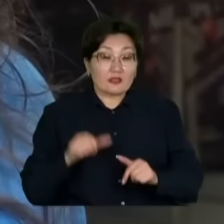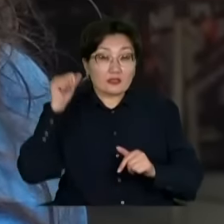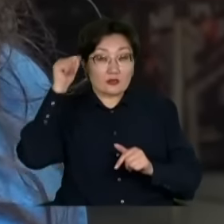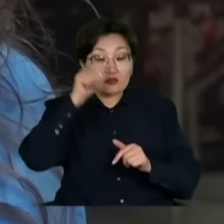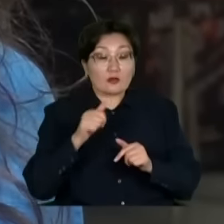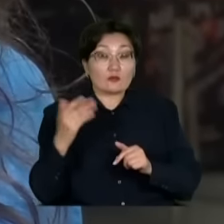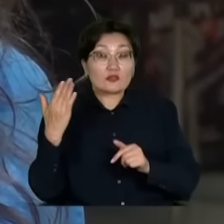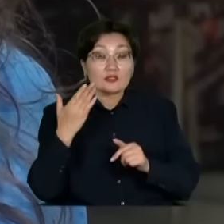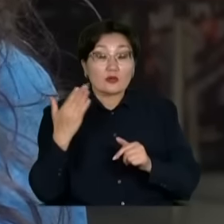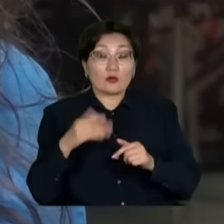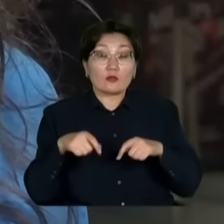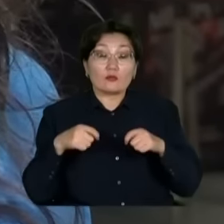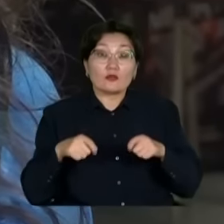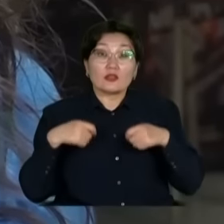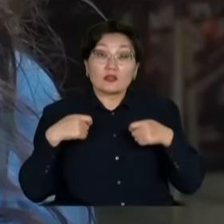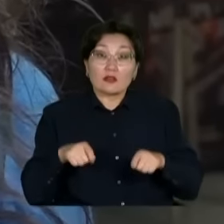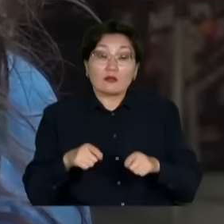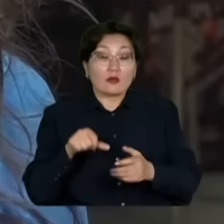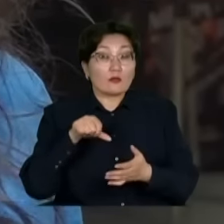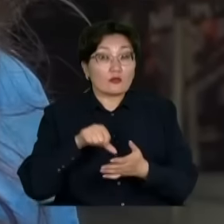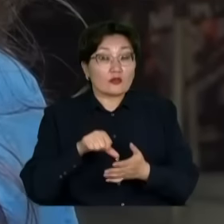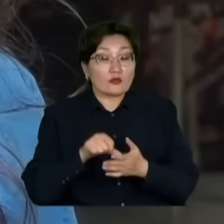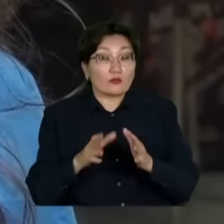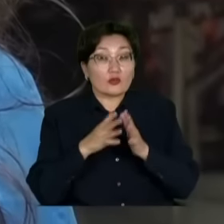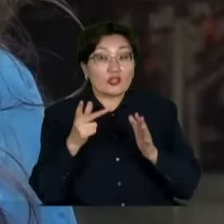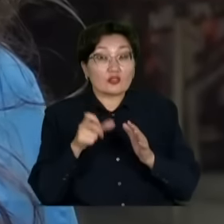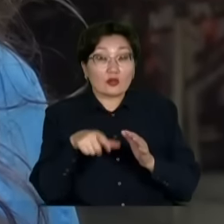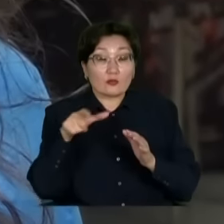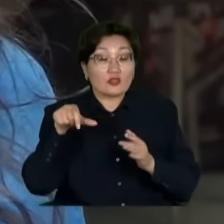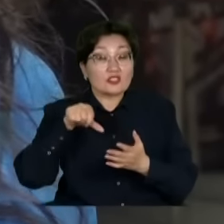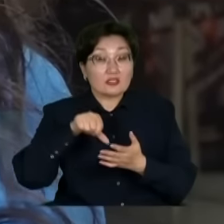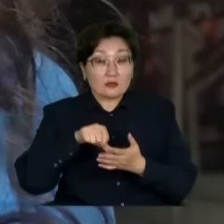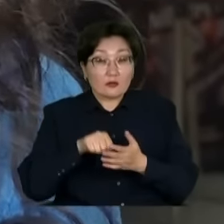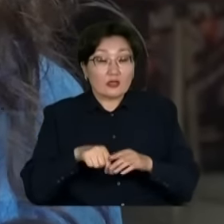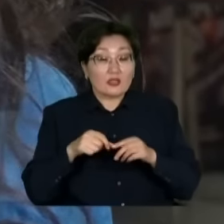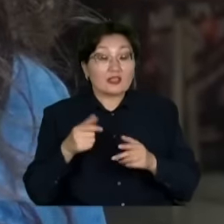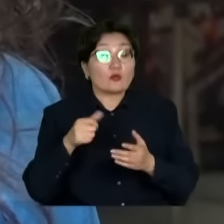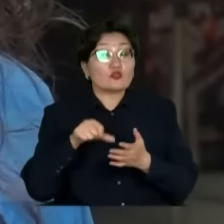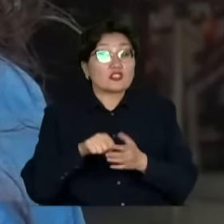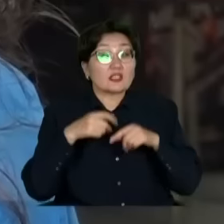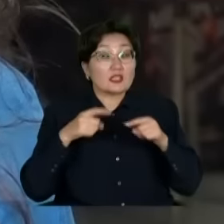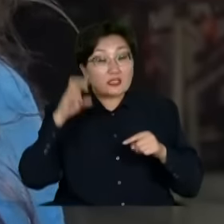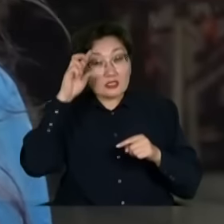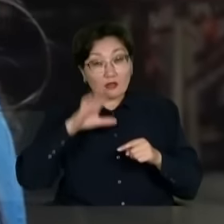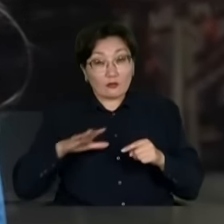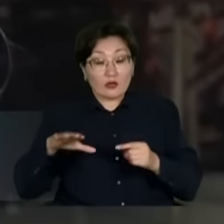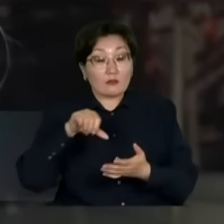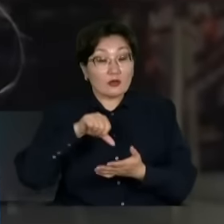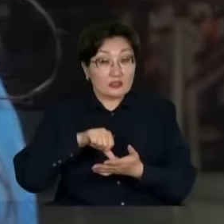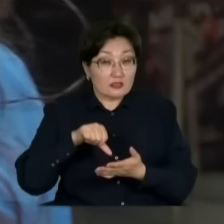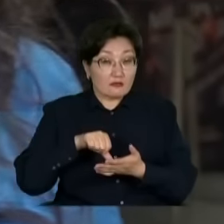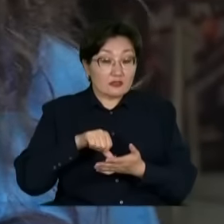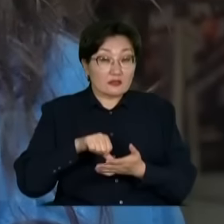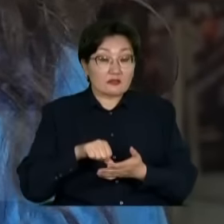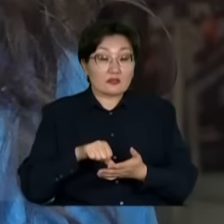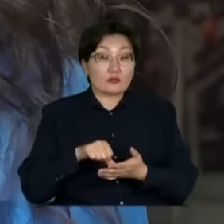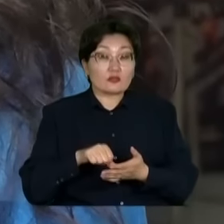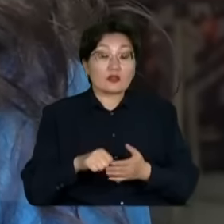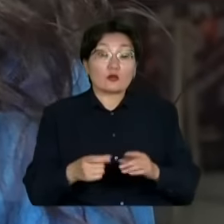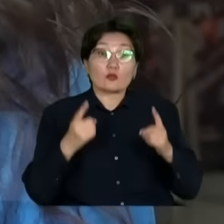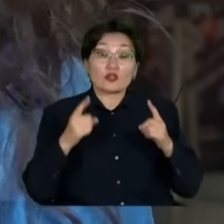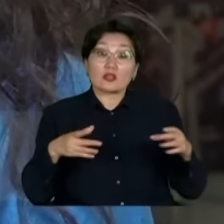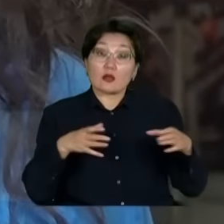кинорынок посетило более 300 участников это участники из разных стран а представители представители